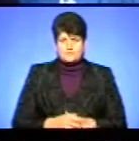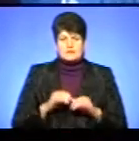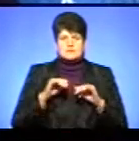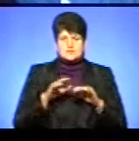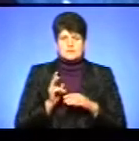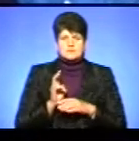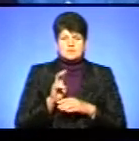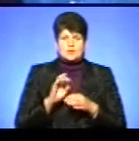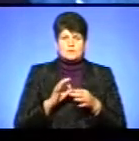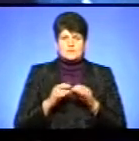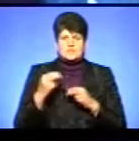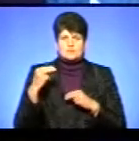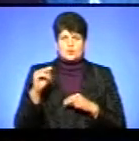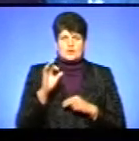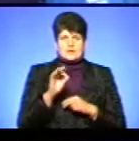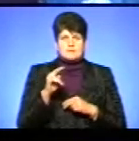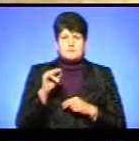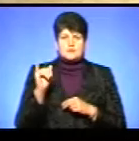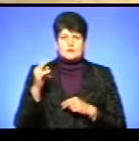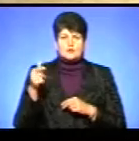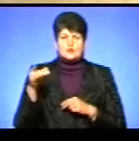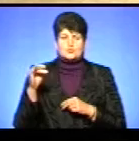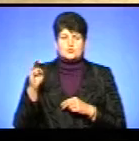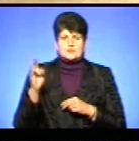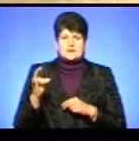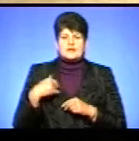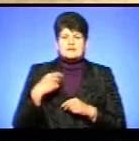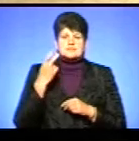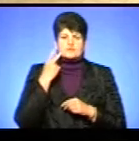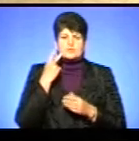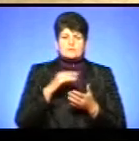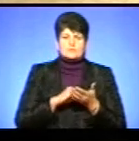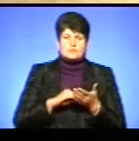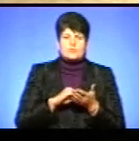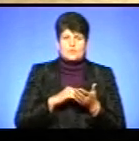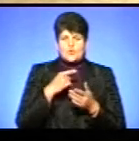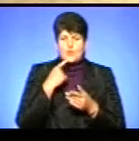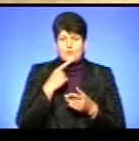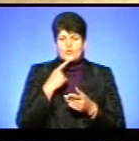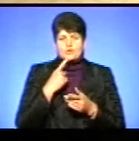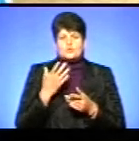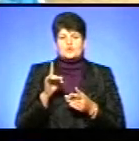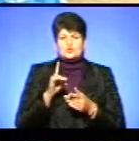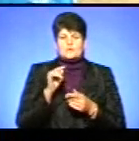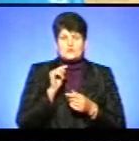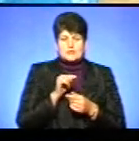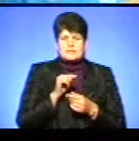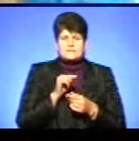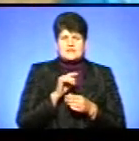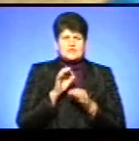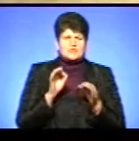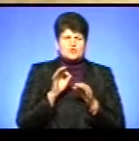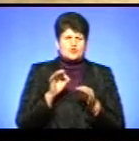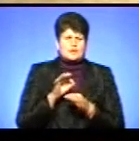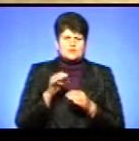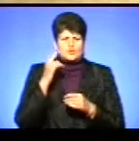відвідала олімпійська чемпіонка Олена Підгрушна. Я завжди говорю, особливо починаючим спортсменам, щоб вони нічого